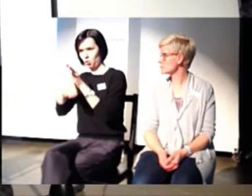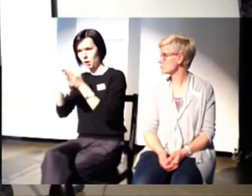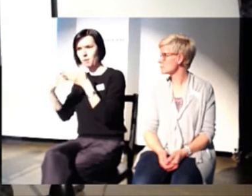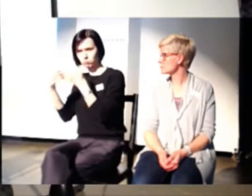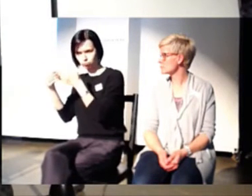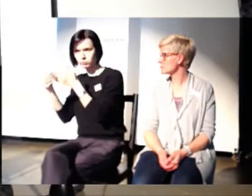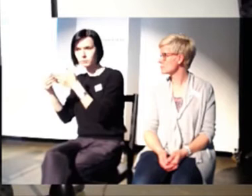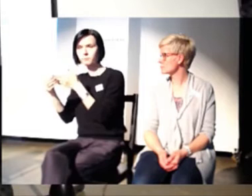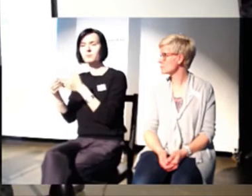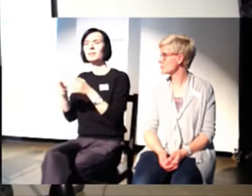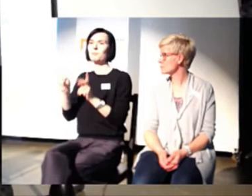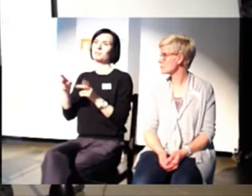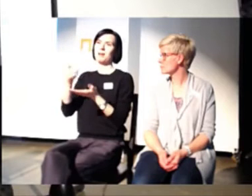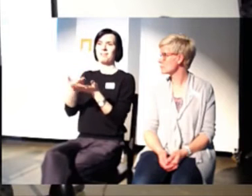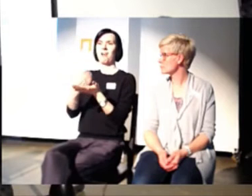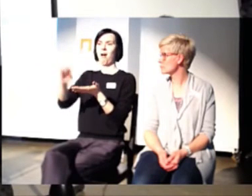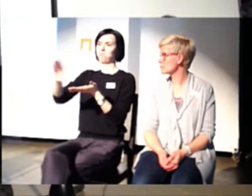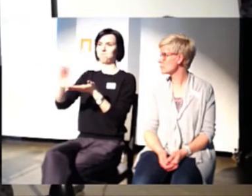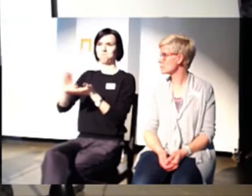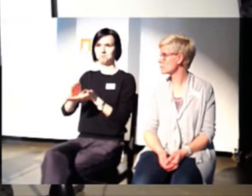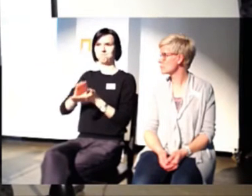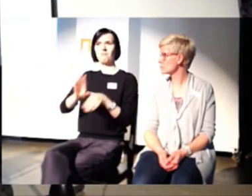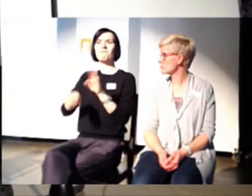rahoituskin vaihtelee, että valtio ja